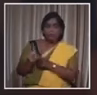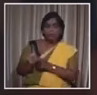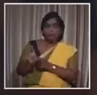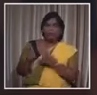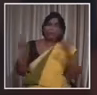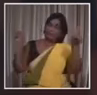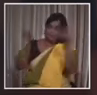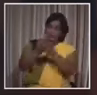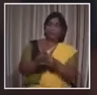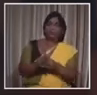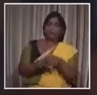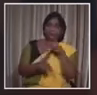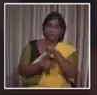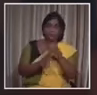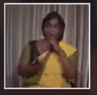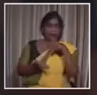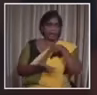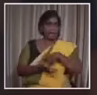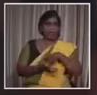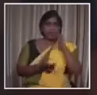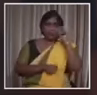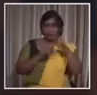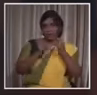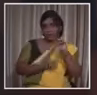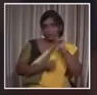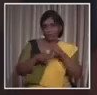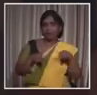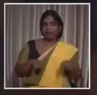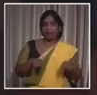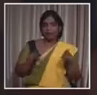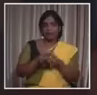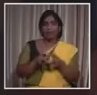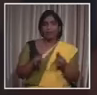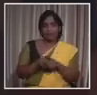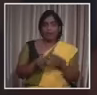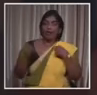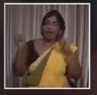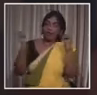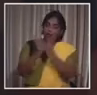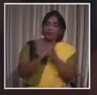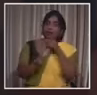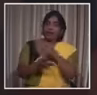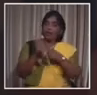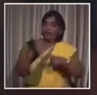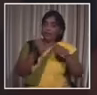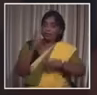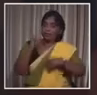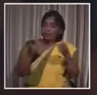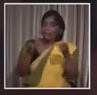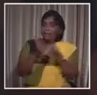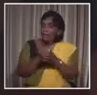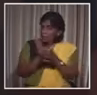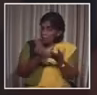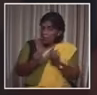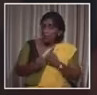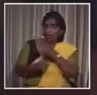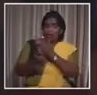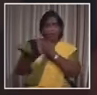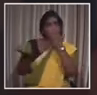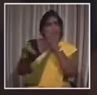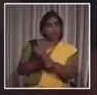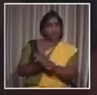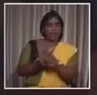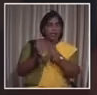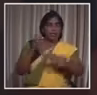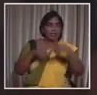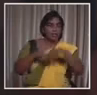මුණ ගැහෙන්නේ. මොකද ඔබතුමා මැදිහත් පුද්ගලයා මේ පාර්ලිමේන්තුවේ. ඒ තරුණේ ඔබතුමා මුණ ගැහෙන්නේ. එයාට දේශපාලන පක්ෂයක් අවශ්‍ය නම් ඔබතුමා මැදිහත් වෙලා එයාට